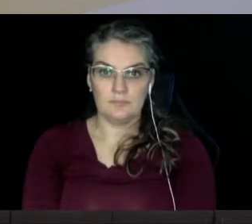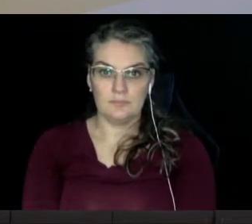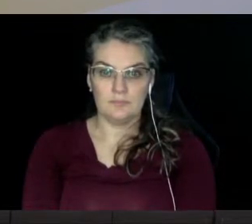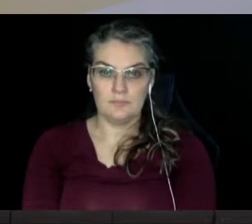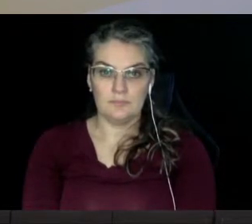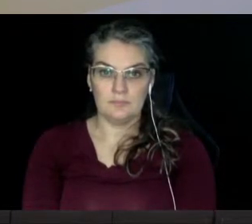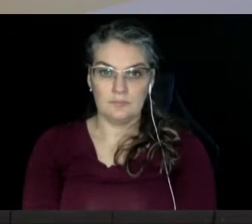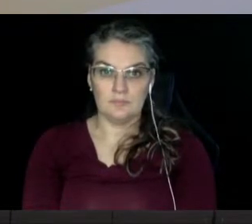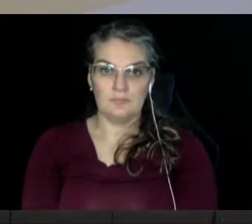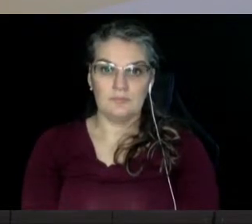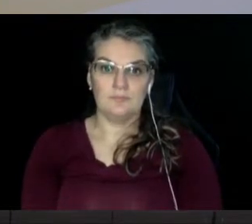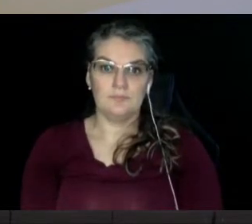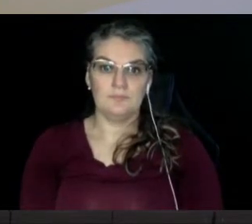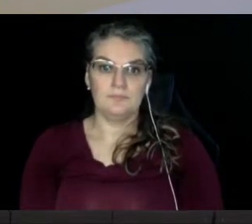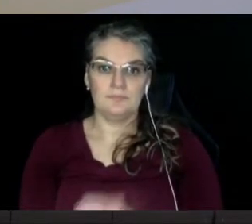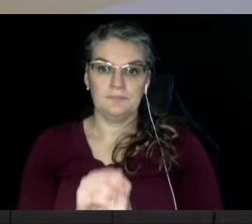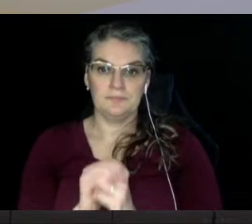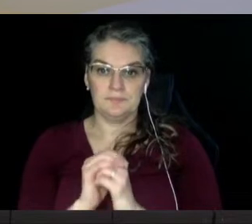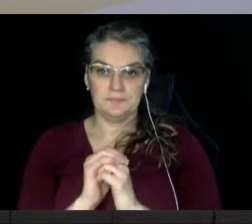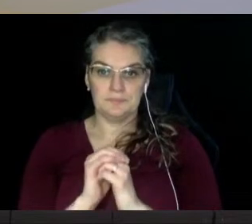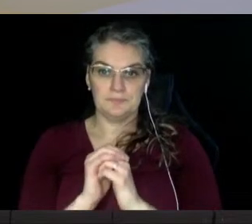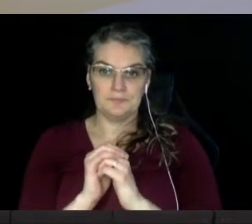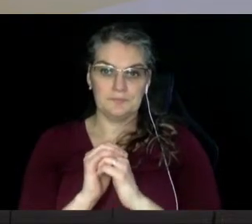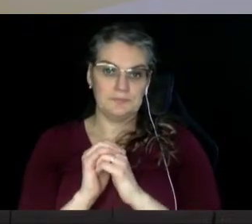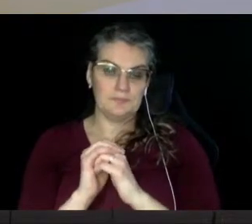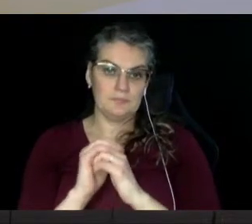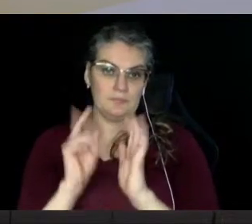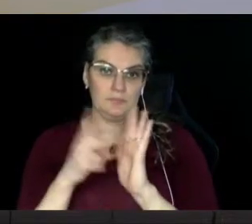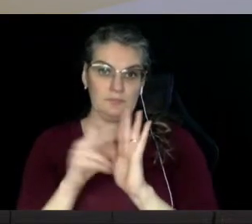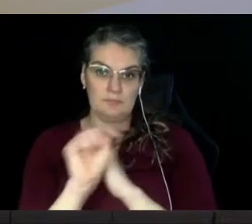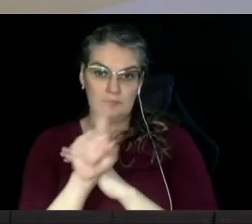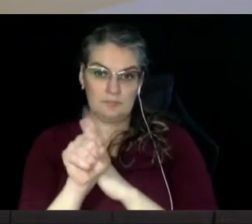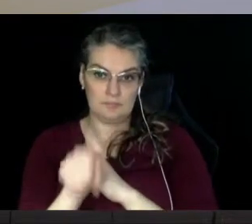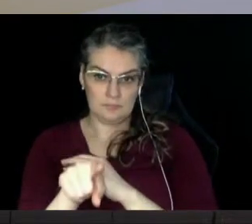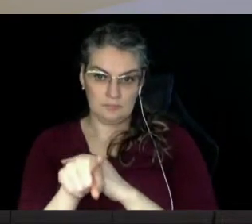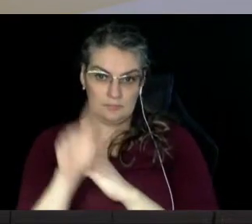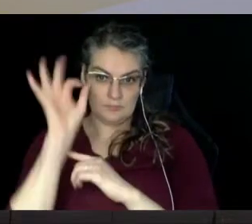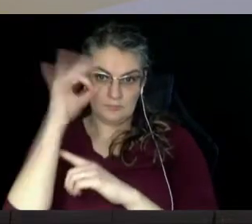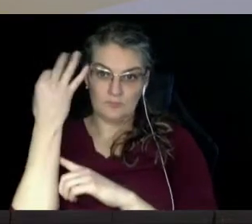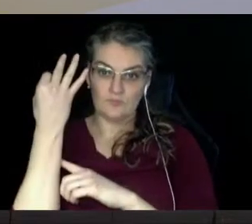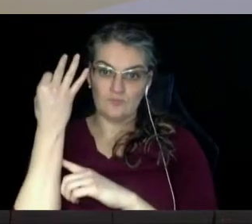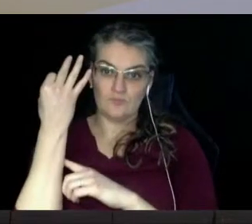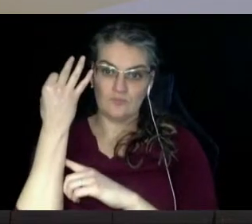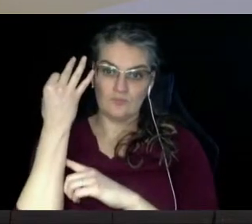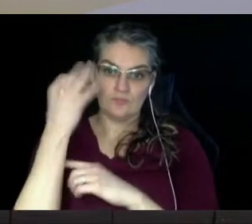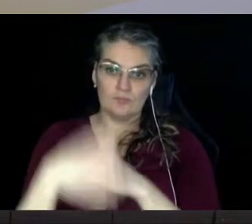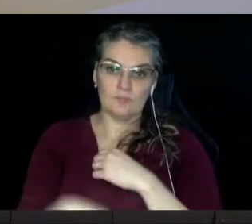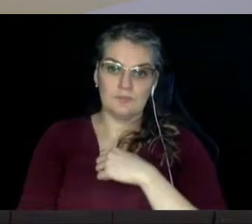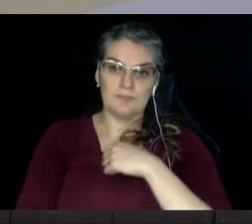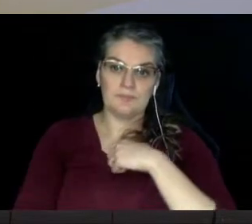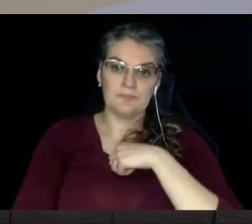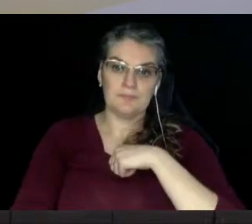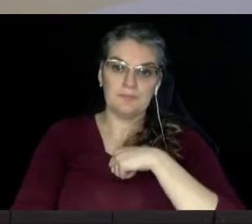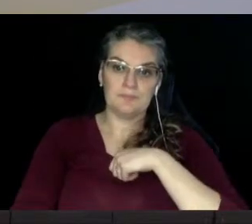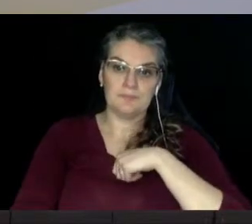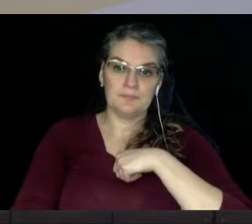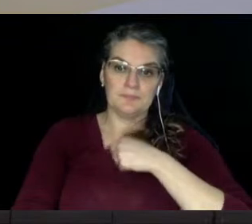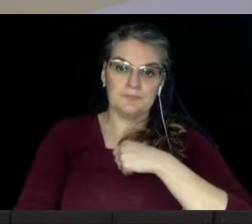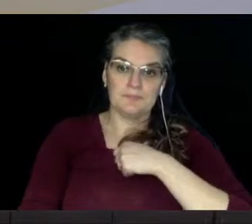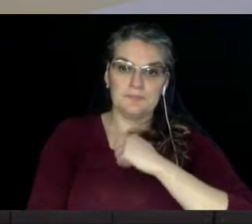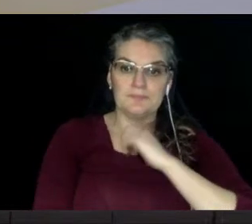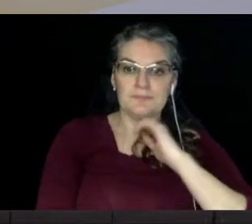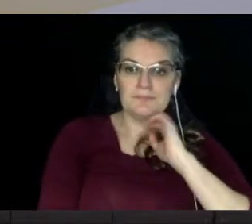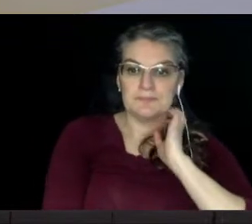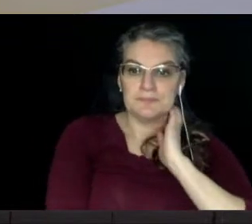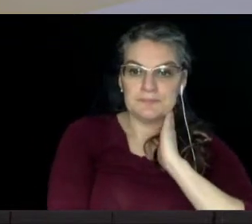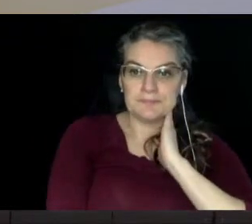Pour continuer sur la même question, Dr Morrison, on a parlé en anglais aussi juste avant de la décision de la Nouvelle-Écosse avec Terre-Neuve et